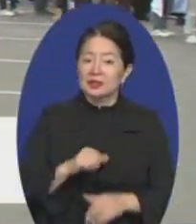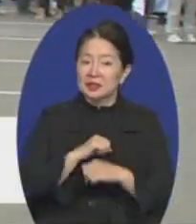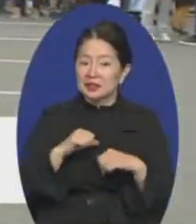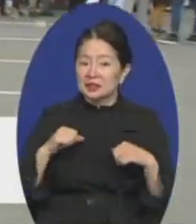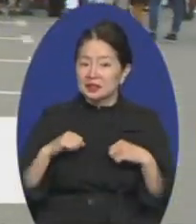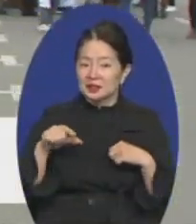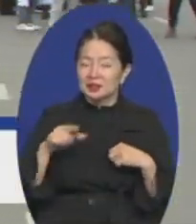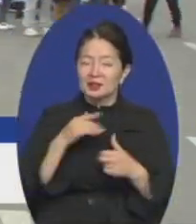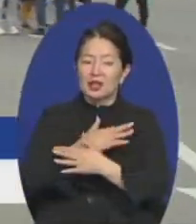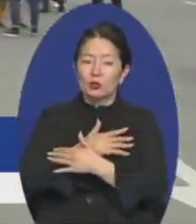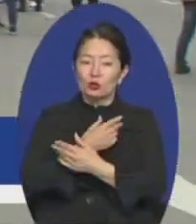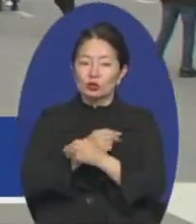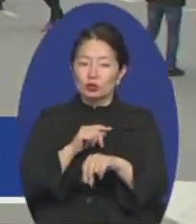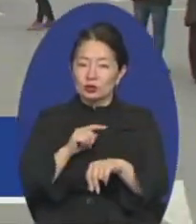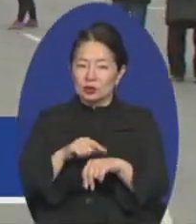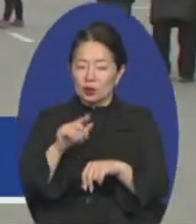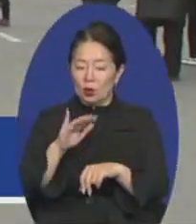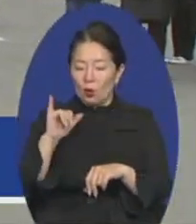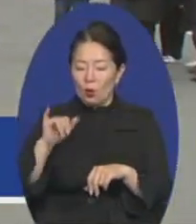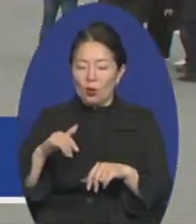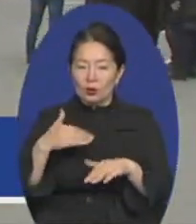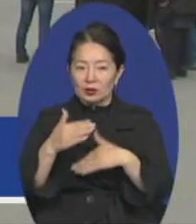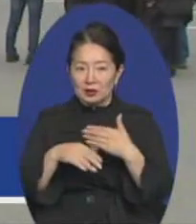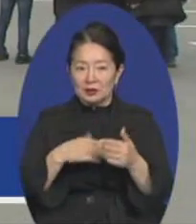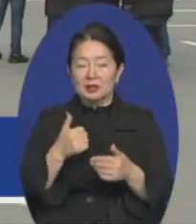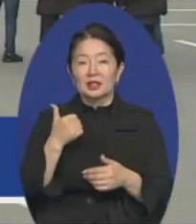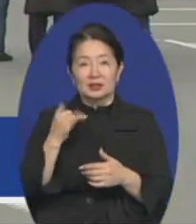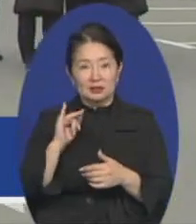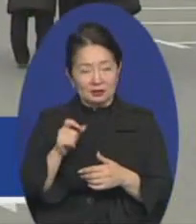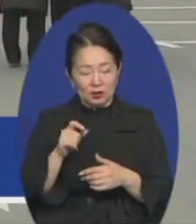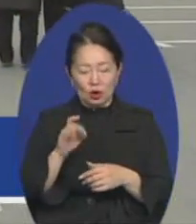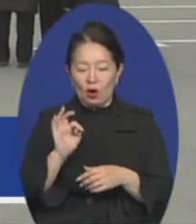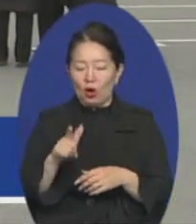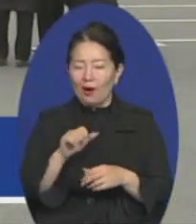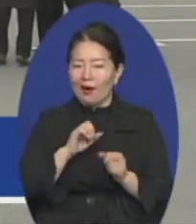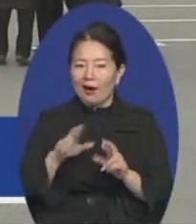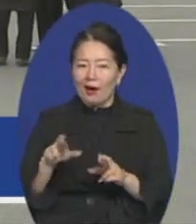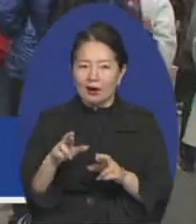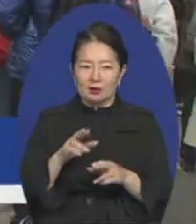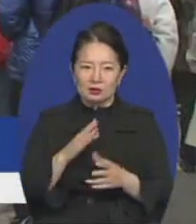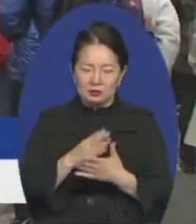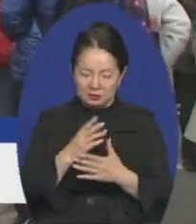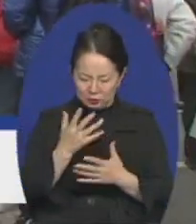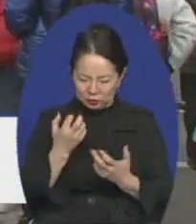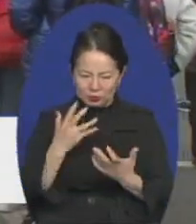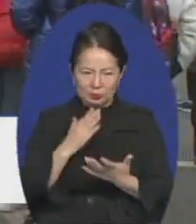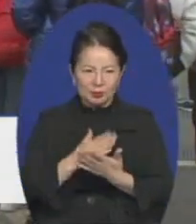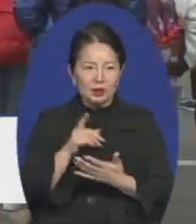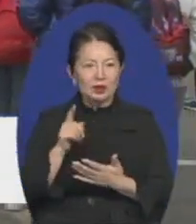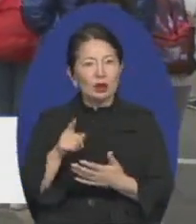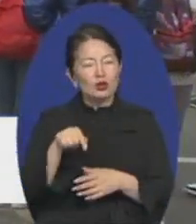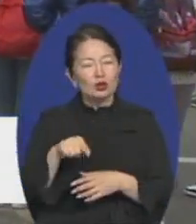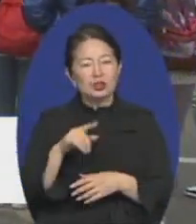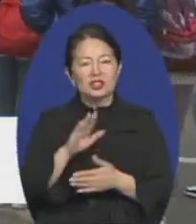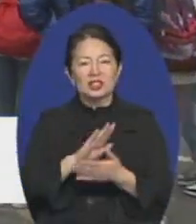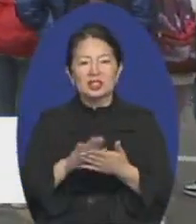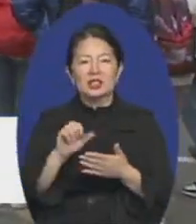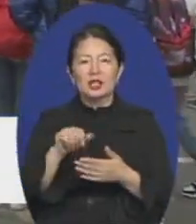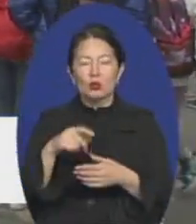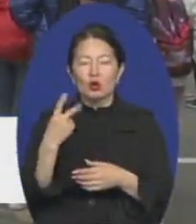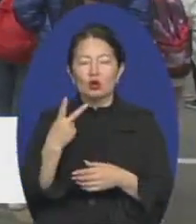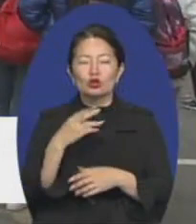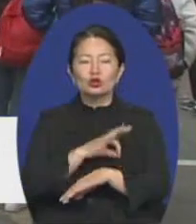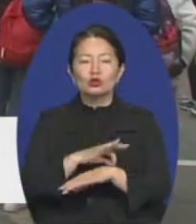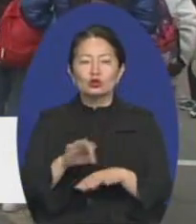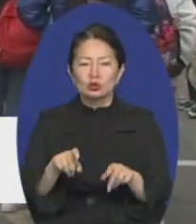За иргэд амралт чөлөө цагаараа ууланд алхах нь элбэг болсон. За ингээдтэй хог хаягдал үлдээх тохиолдол бишгүй гарч байна. За тэгвэл өнөөдөр Clean Up